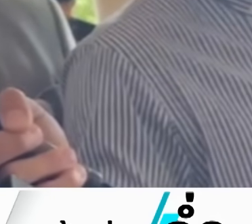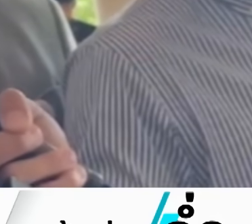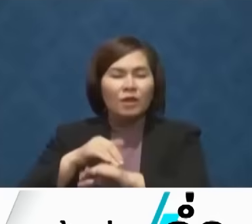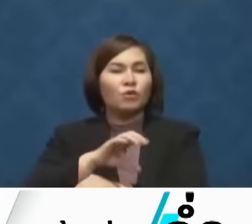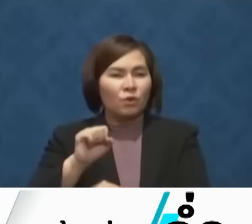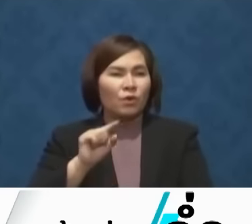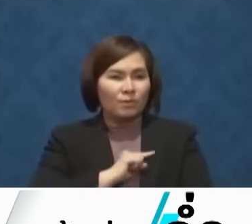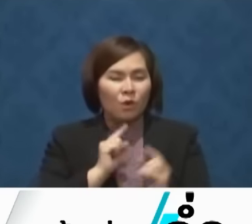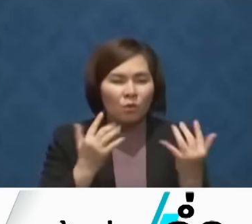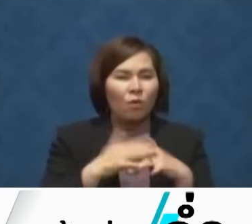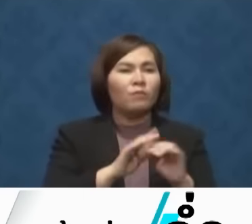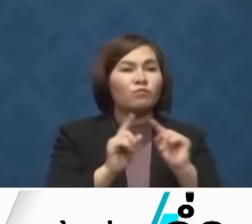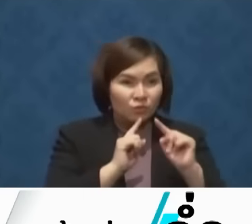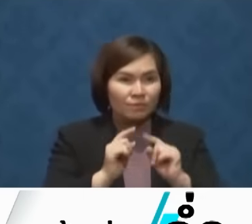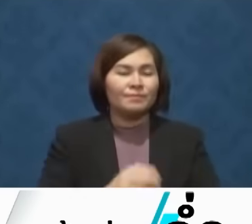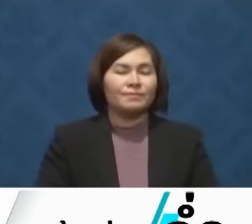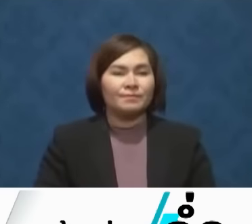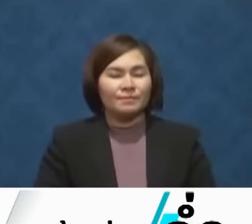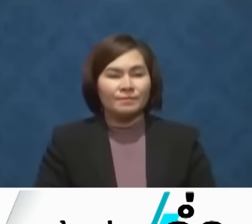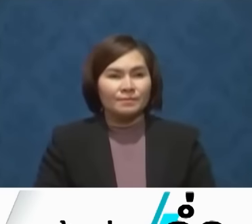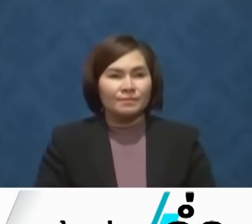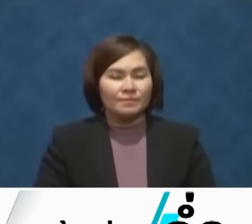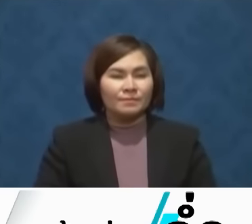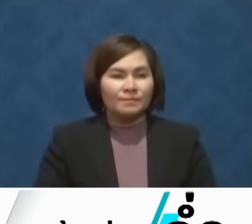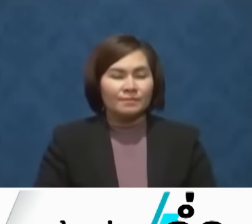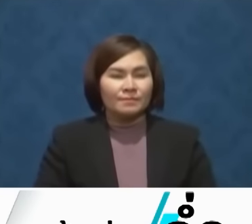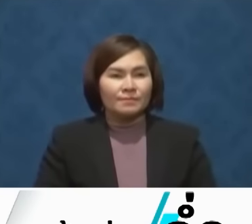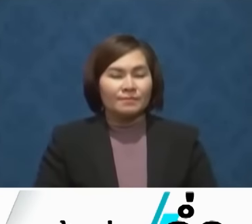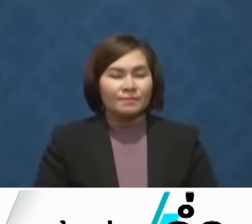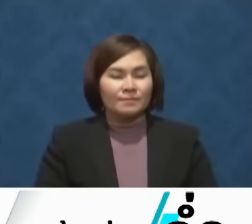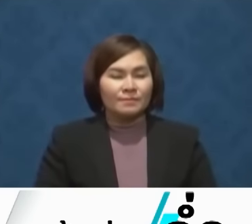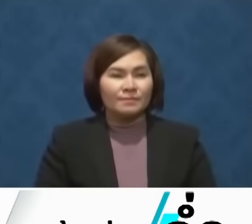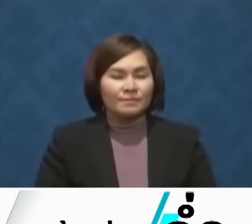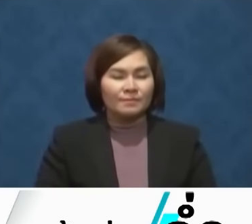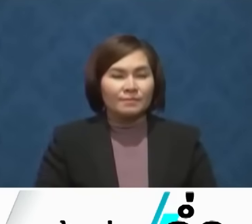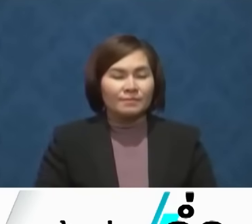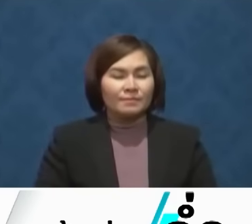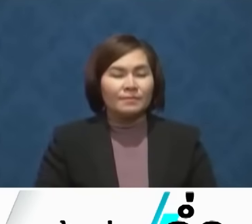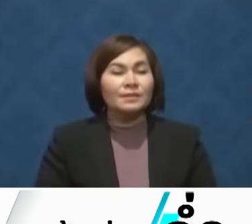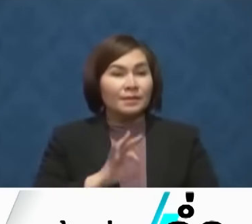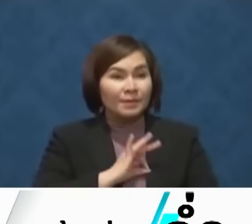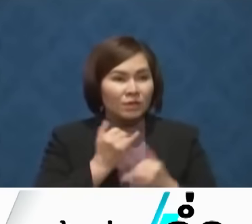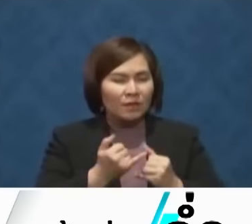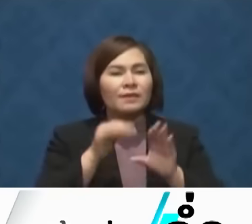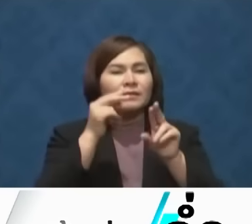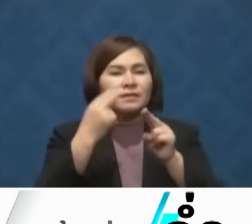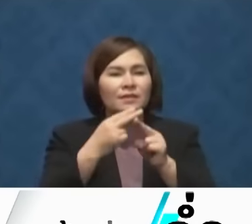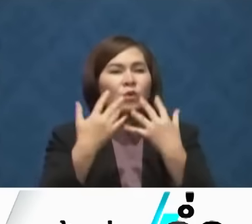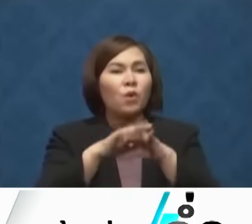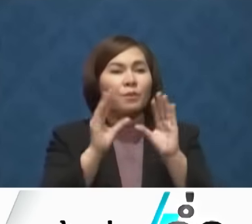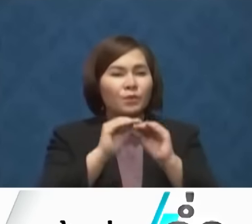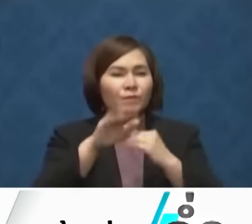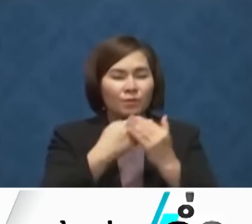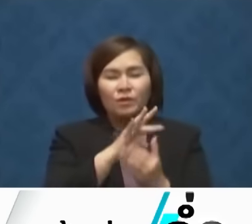ล่วง ทีนี้ก็เลยถามหมออ๋องต่อว่าถ้าสุดท้ายต้องลาออกจริงๆเนี่ย ครับ โหแต่ว่าความตั้งใจของหมออ๋